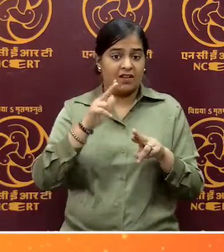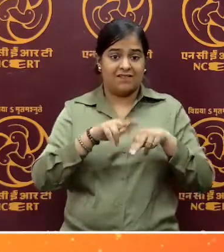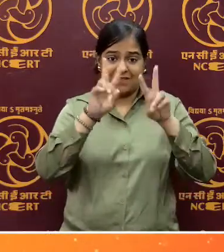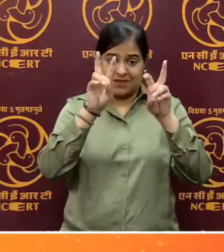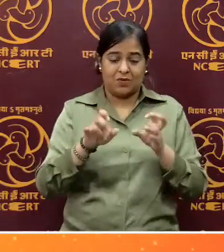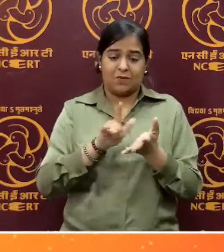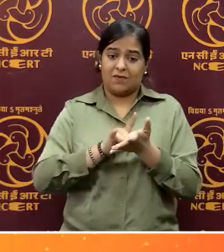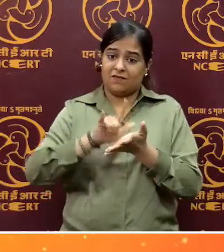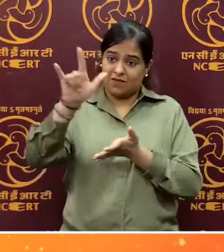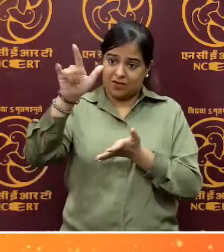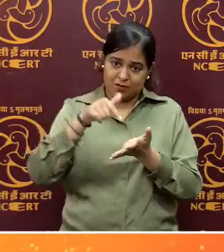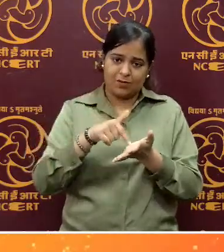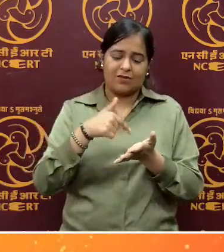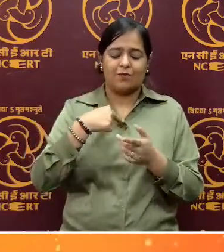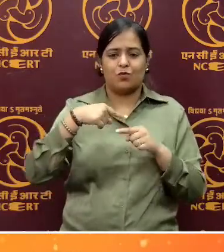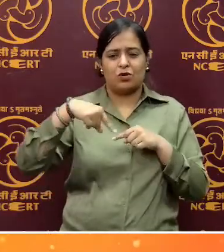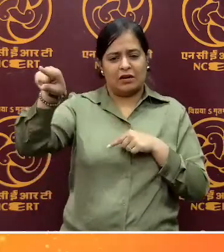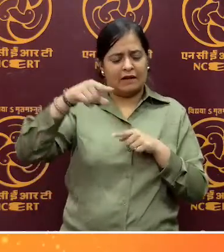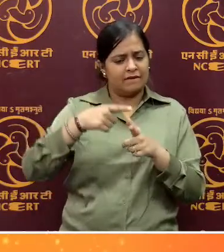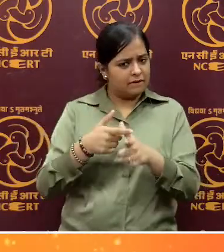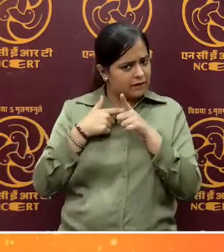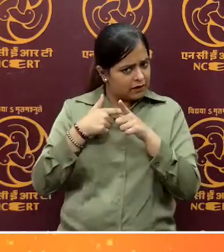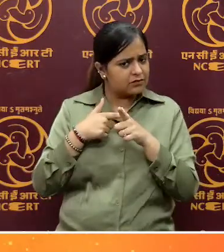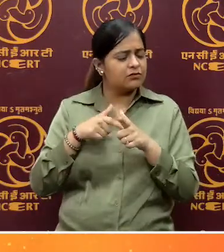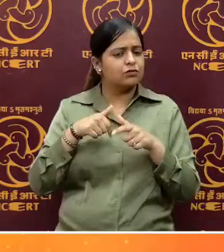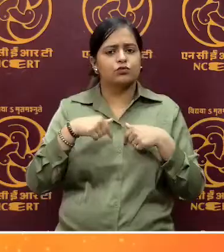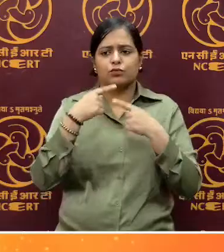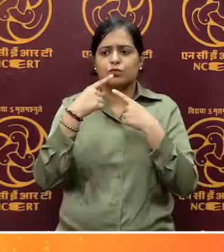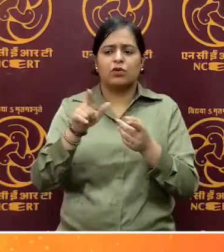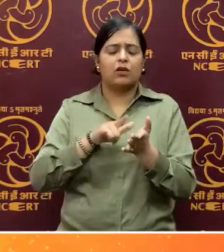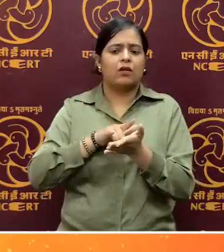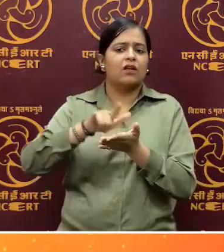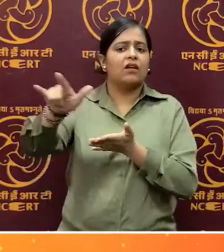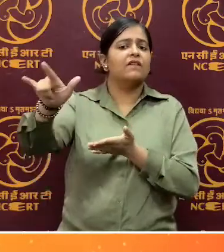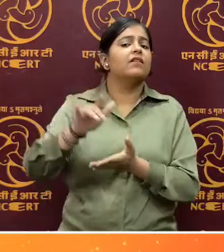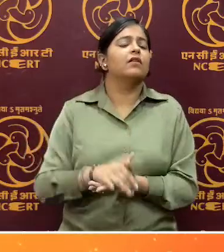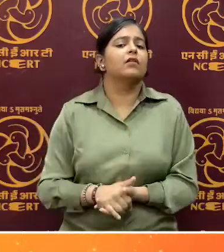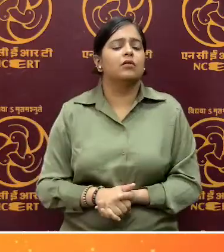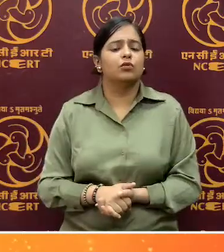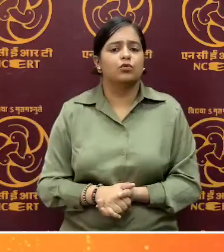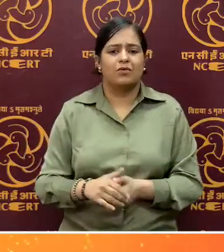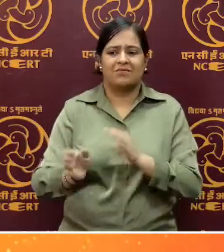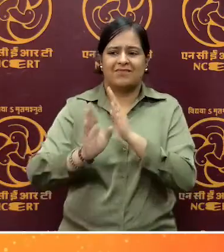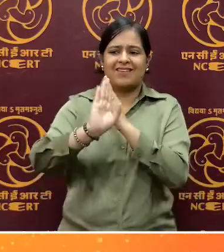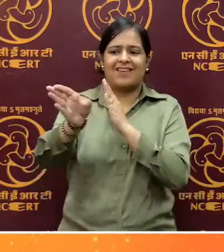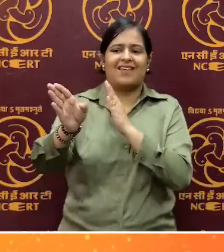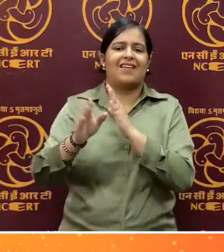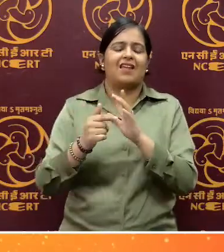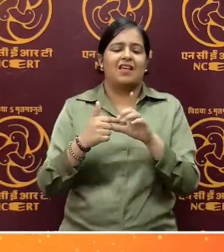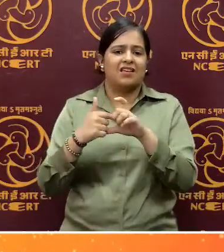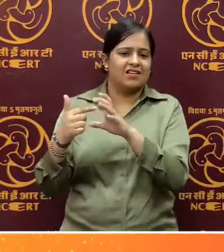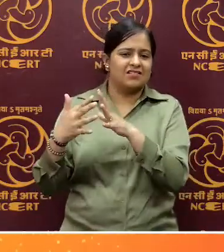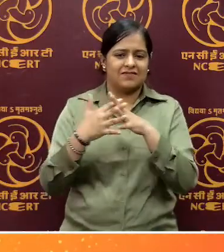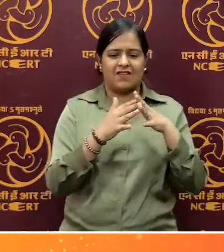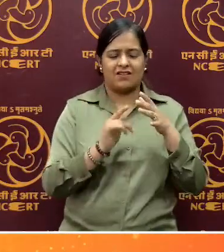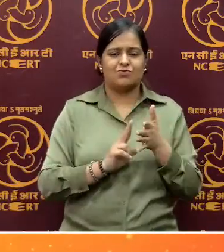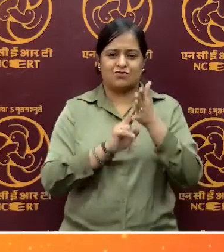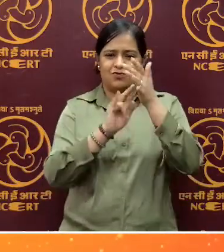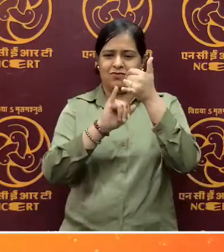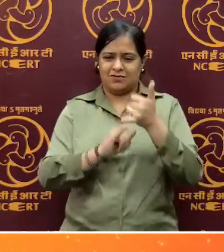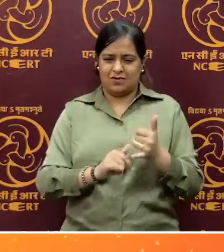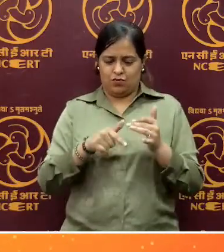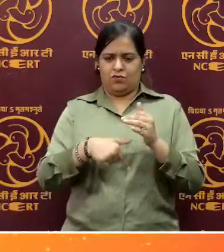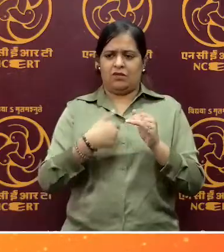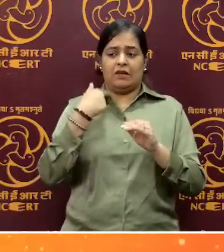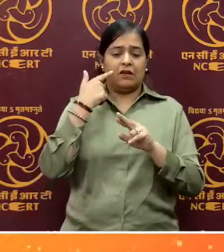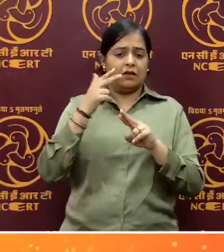plane flew at the speed of something in this direction, एक direction दिया है, तो उसमें direction के साथ हम अगर